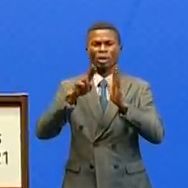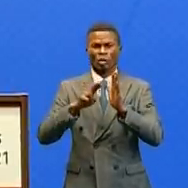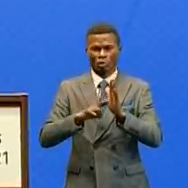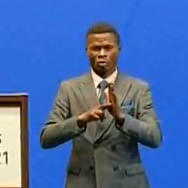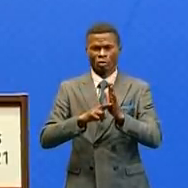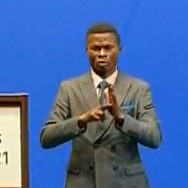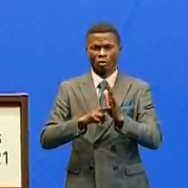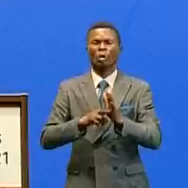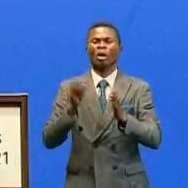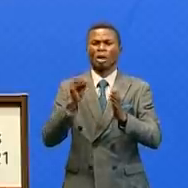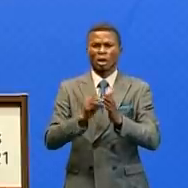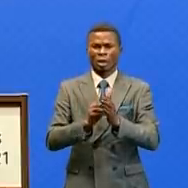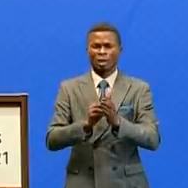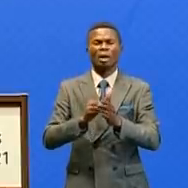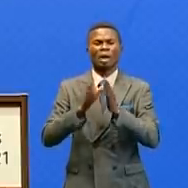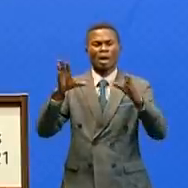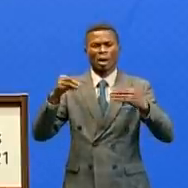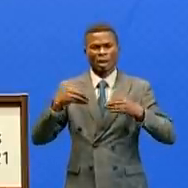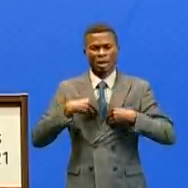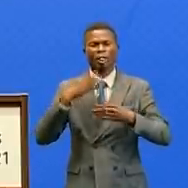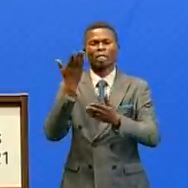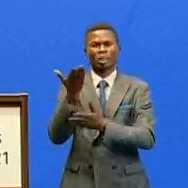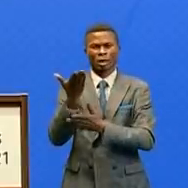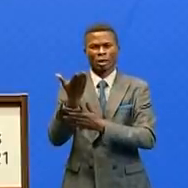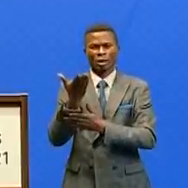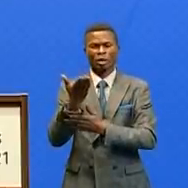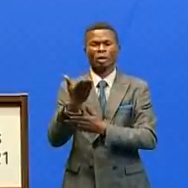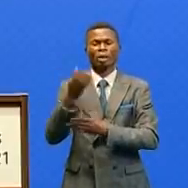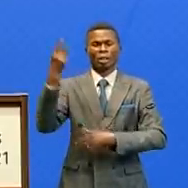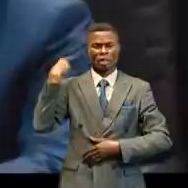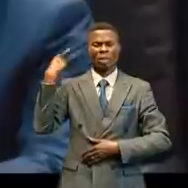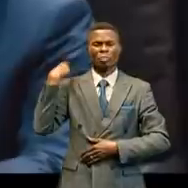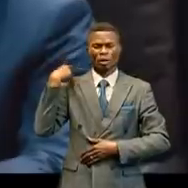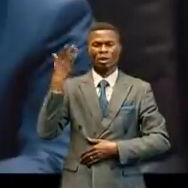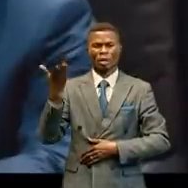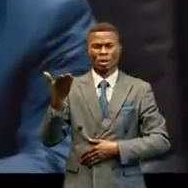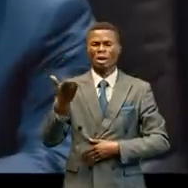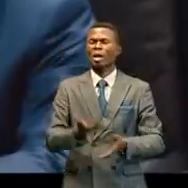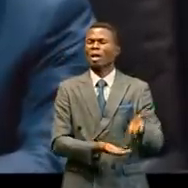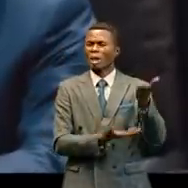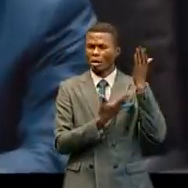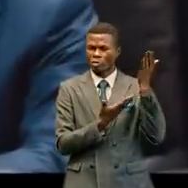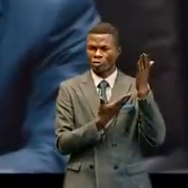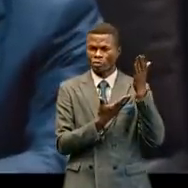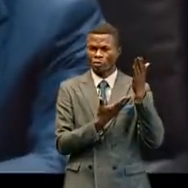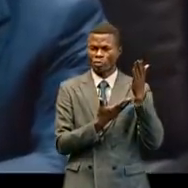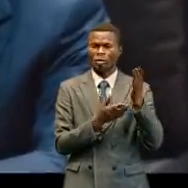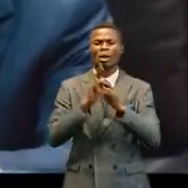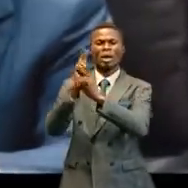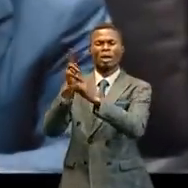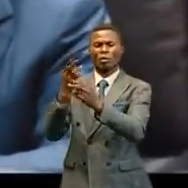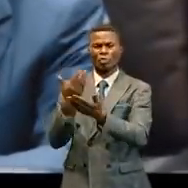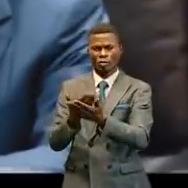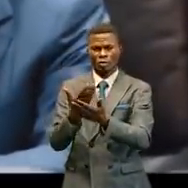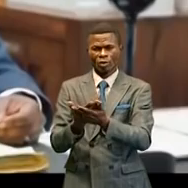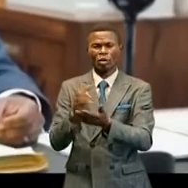a en outre pris en compte, comme recommandé par les honorables députés, la nécessité de faire un état des lieux